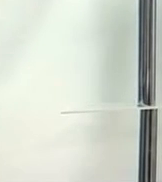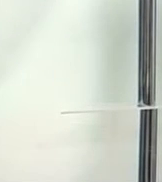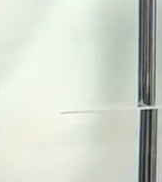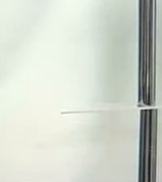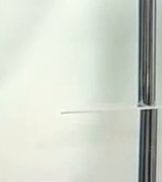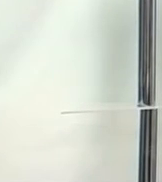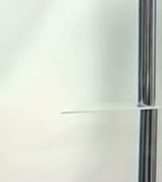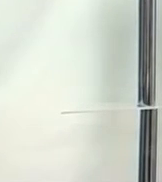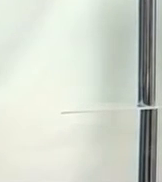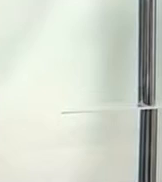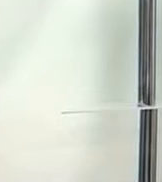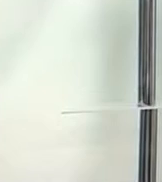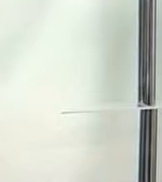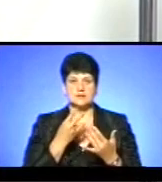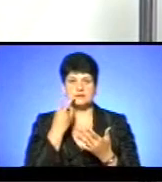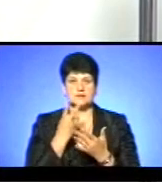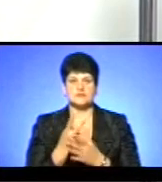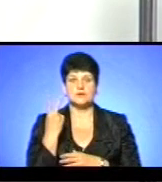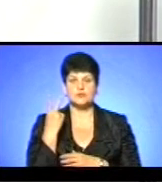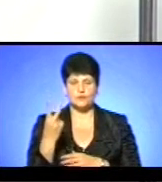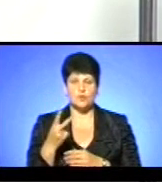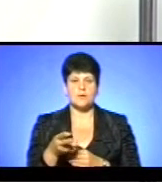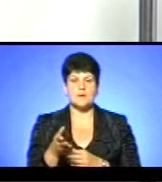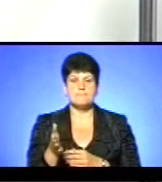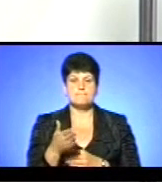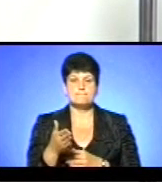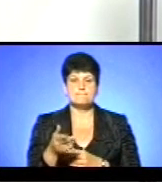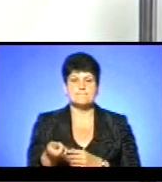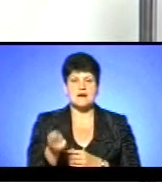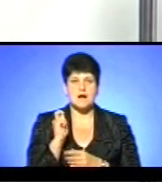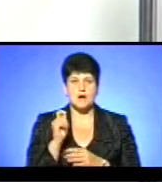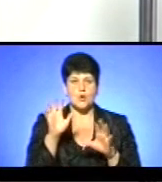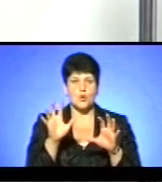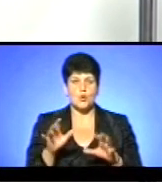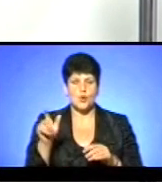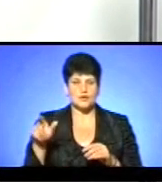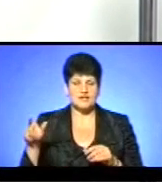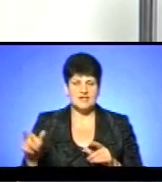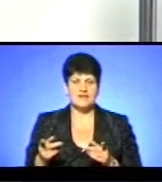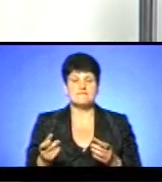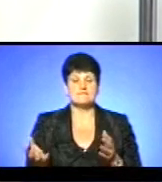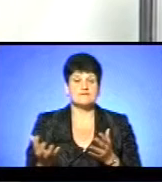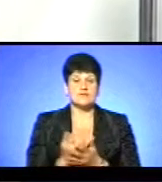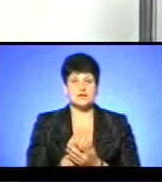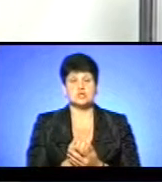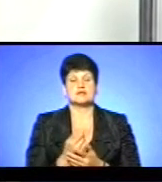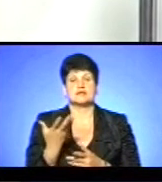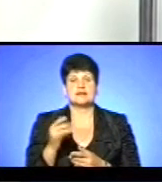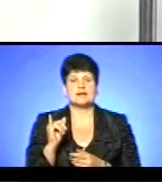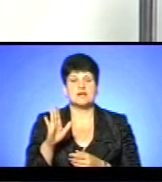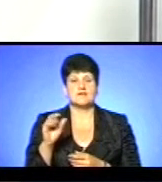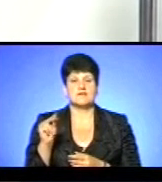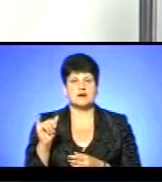Мої вітання усім, хто до нас приєднався. Двох браконьєрів виявили інспектори рибоохоронного патруля на Івачівській водоймі поблизу